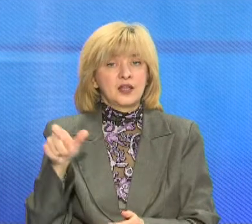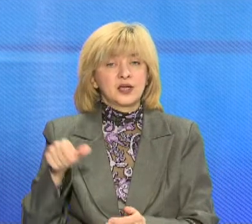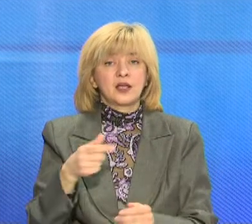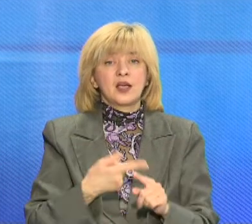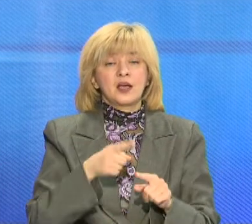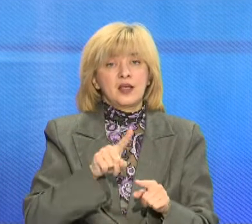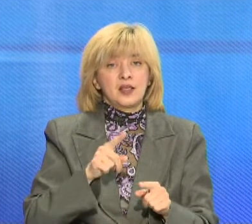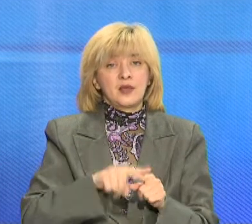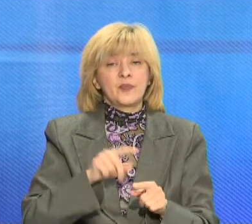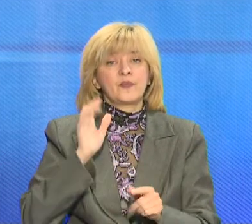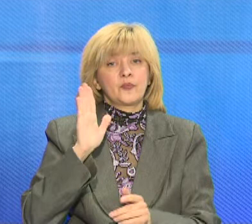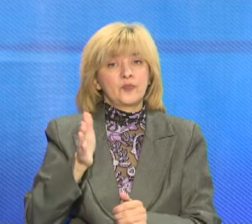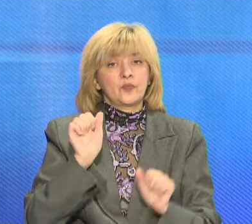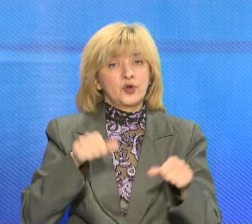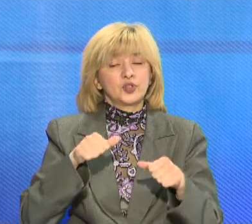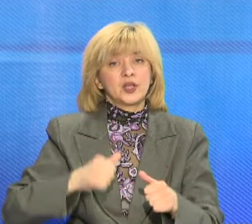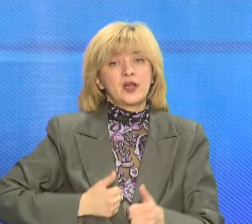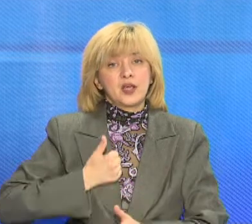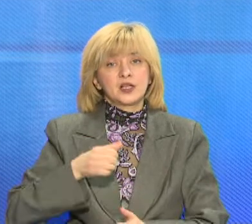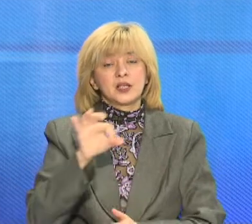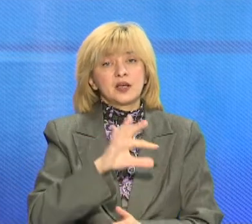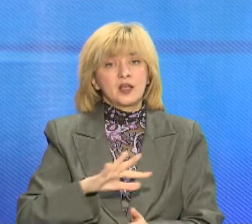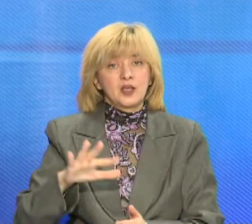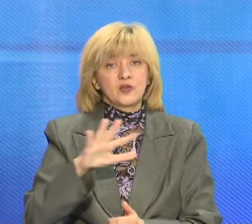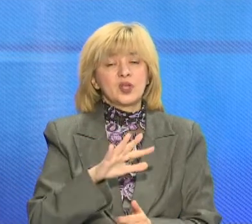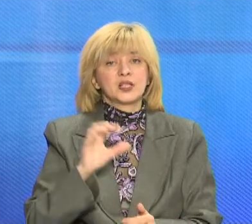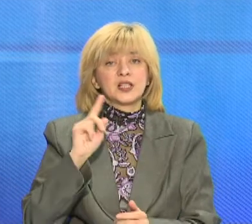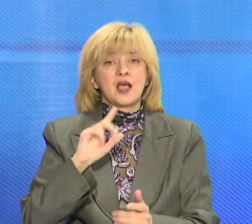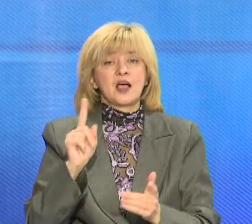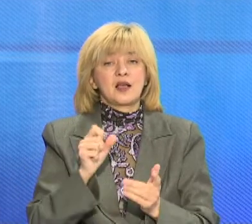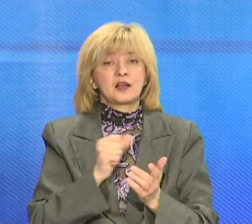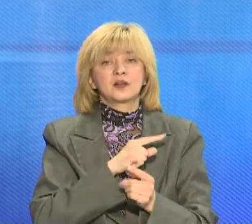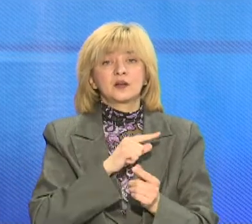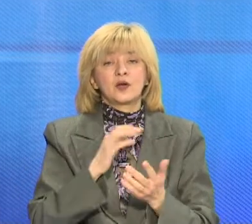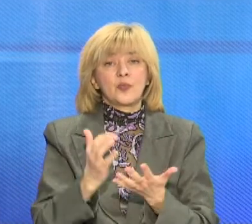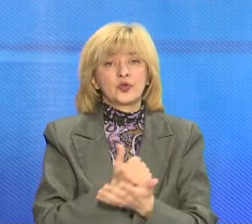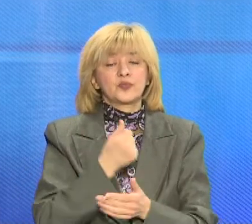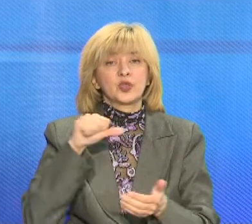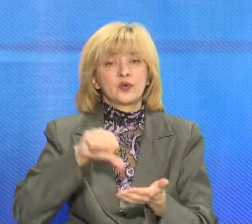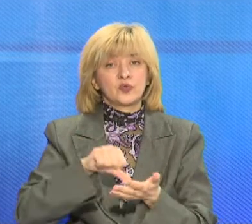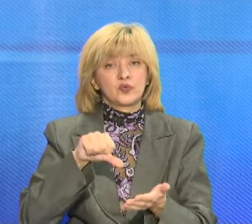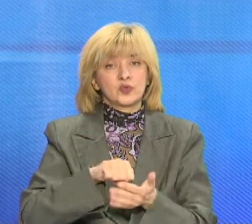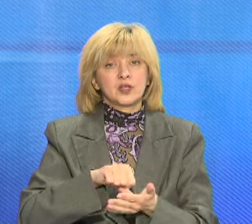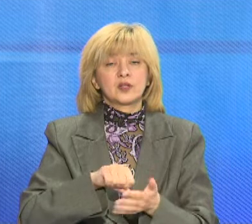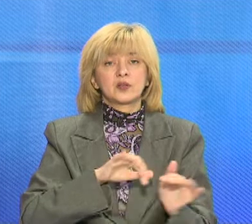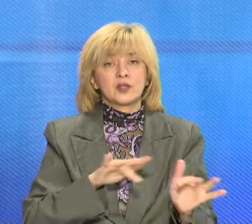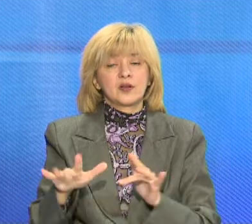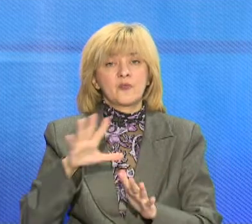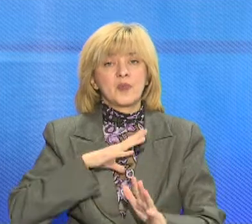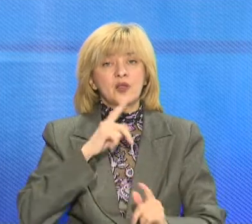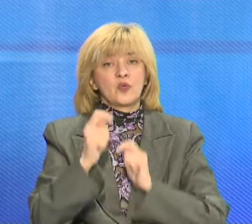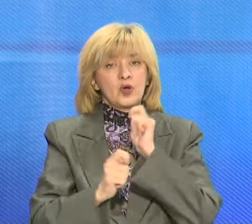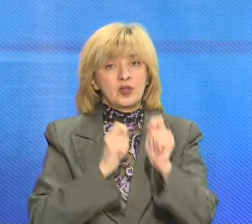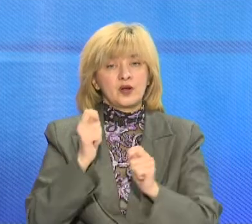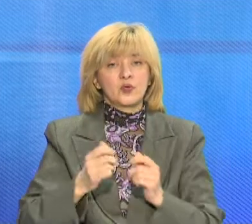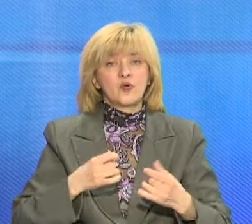регион, подкреслил Сергей Хоменко. За поспехи у деятельности супрацовники Гродинского подразделения Министерства юстиции были ухонорованы в